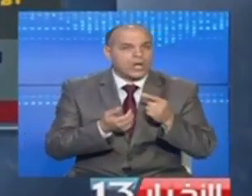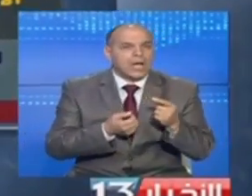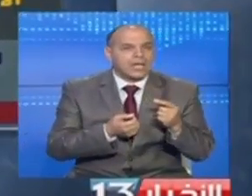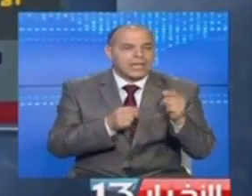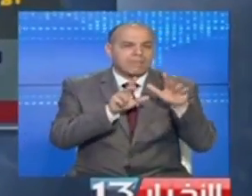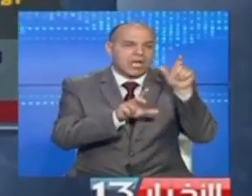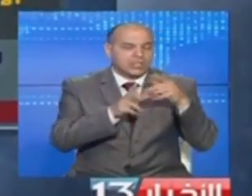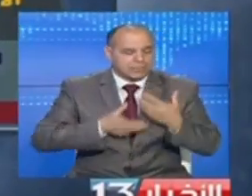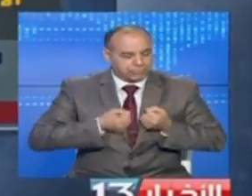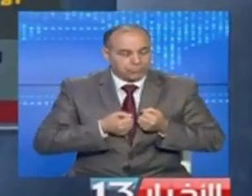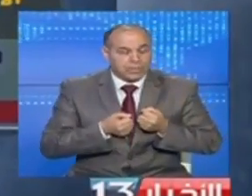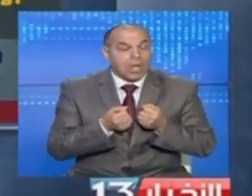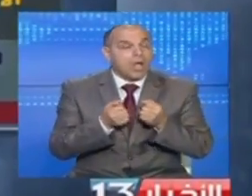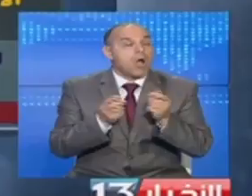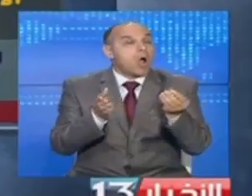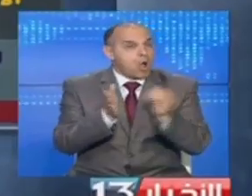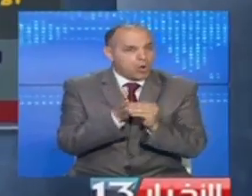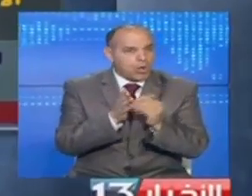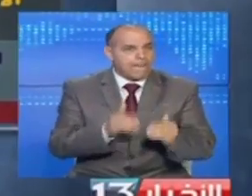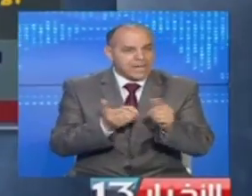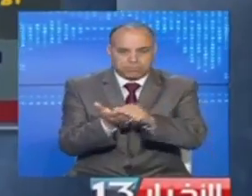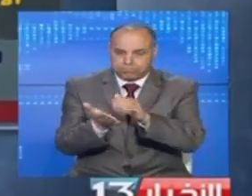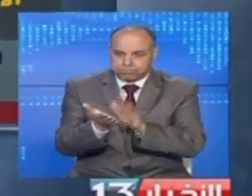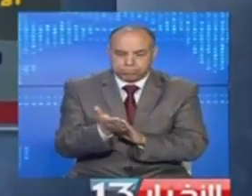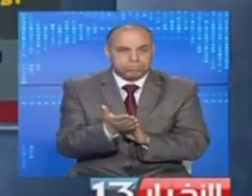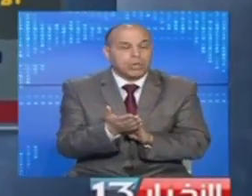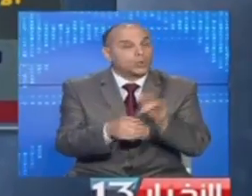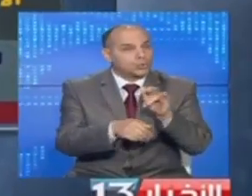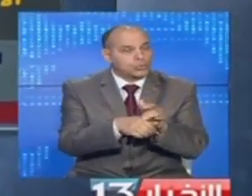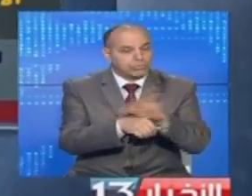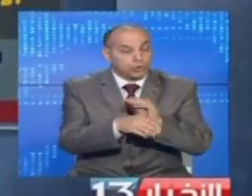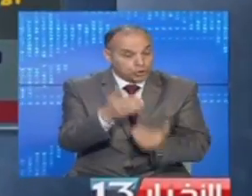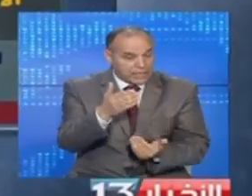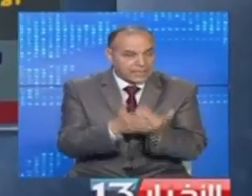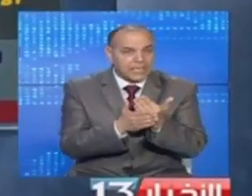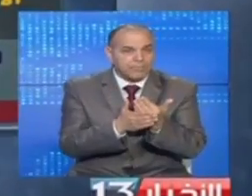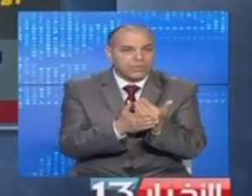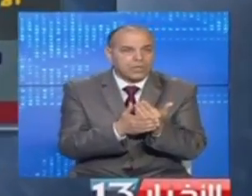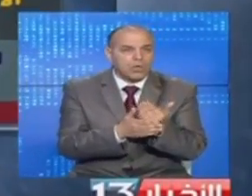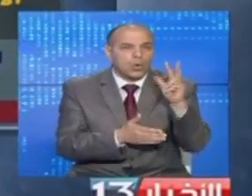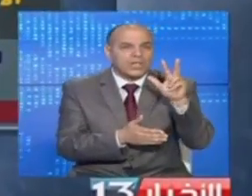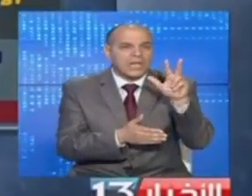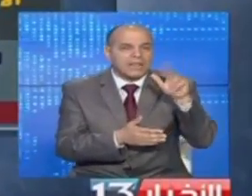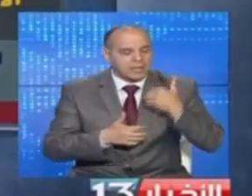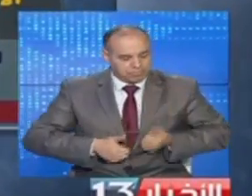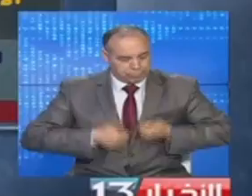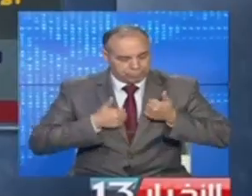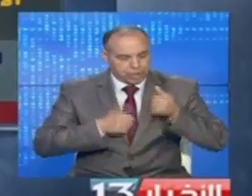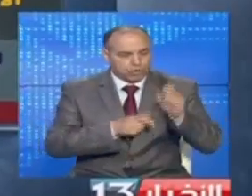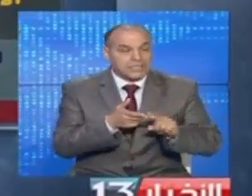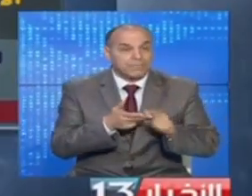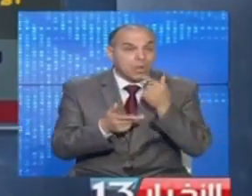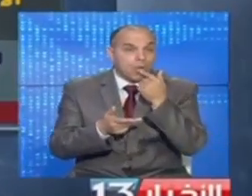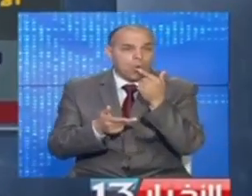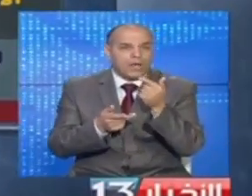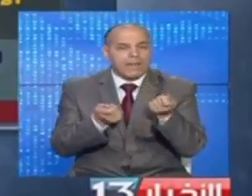8 حالات، وذلك بعد تسجيل حالة إصابة جديدة وثلاث حالات شفاء.